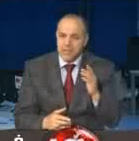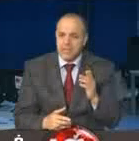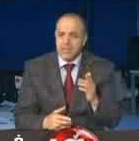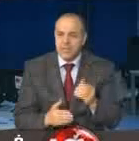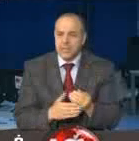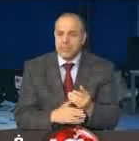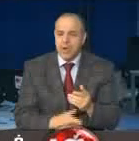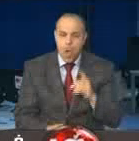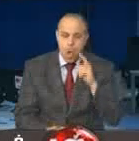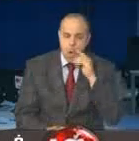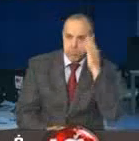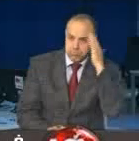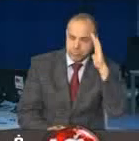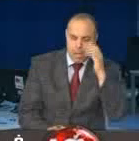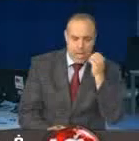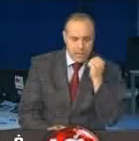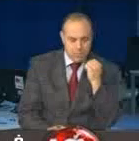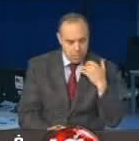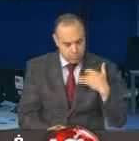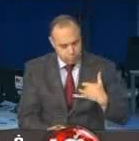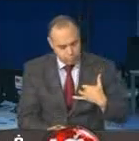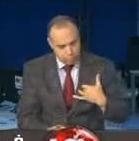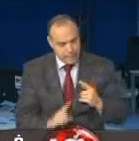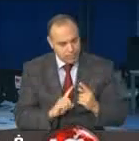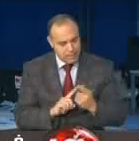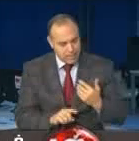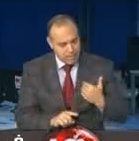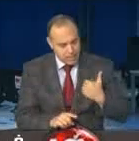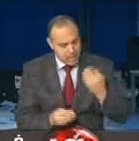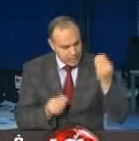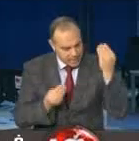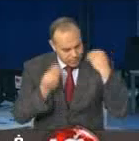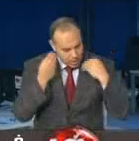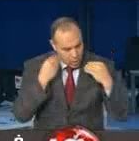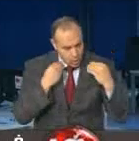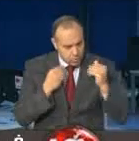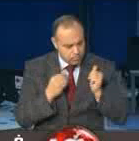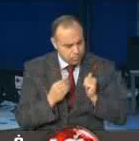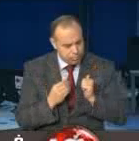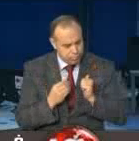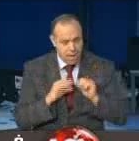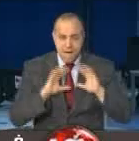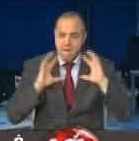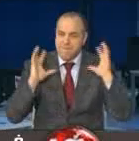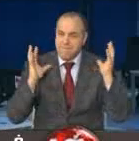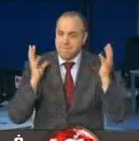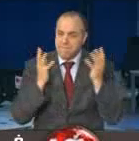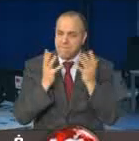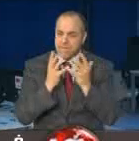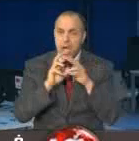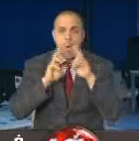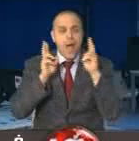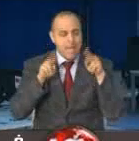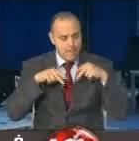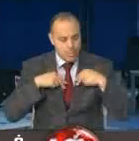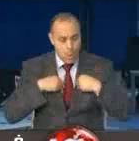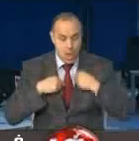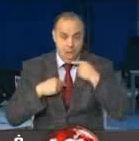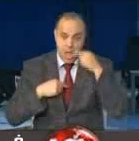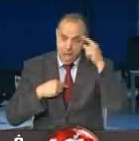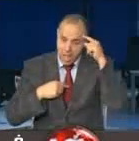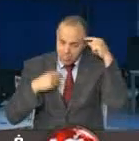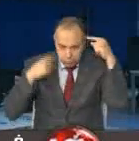الحديثة. فنان عصامي مؤمن بخصوصية تجربته وانفرادية فضائه وعالمه الفني،